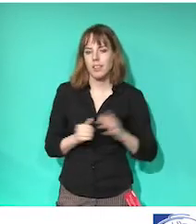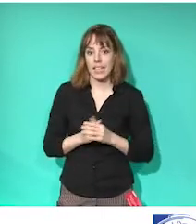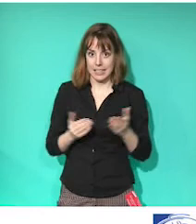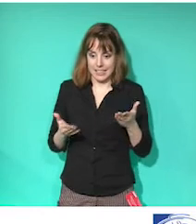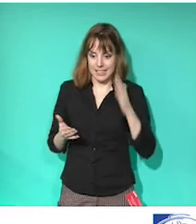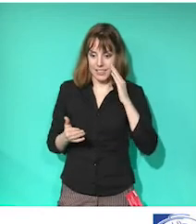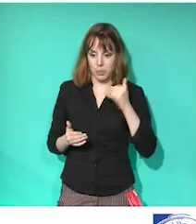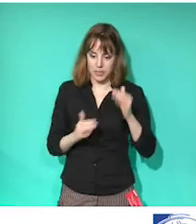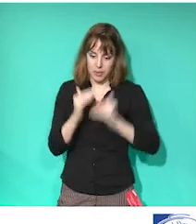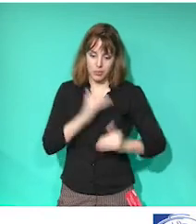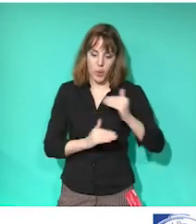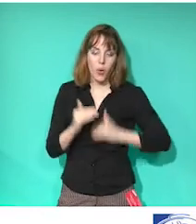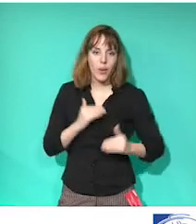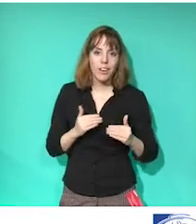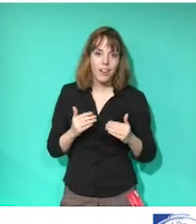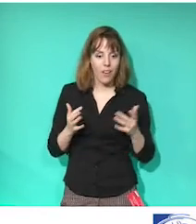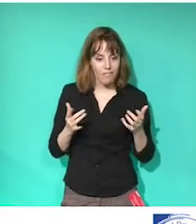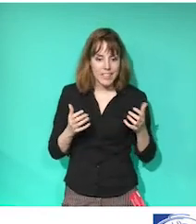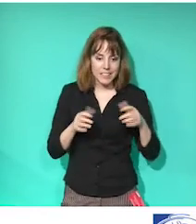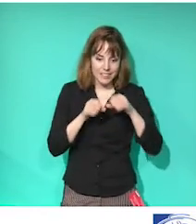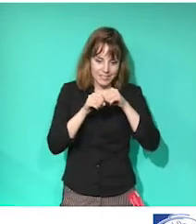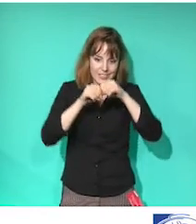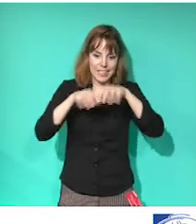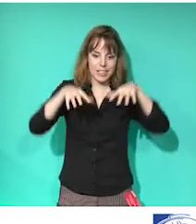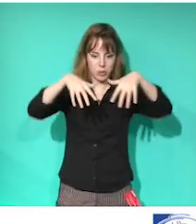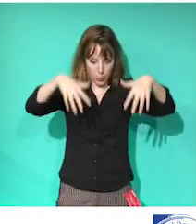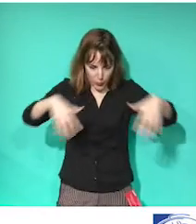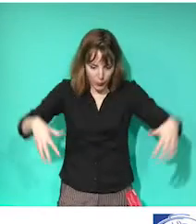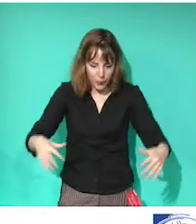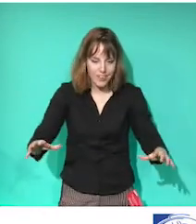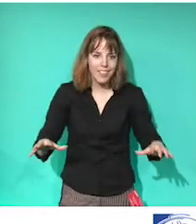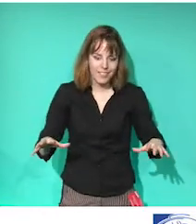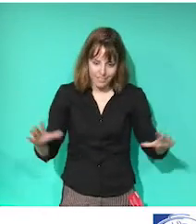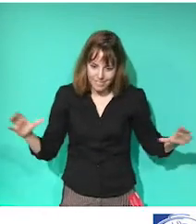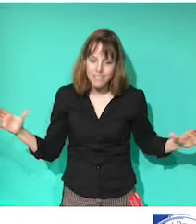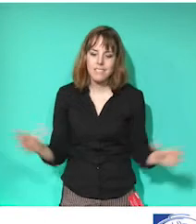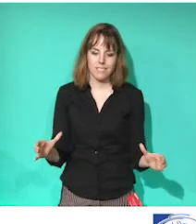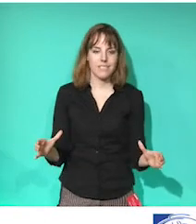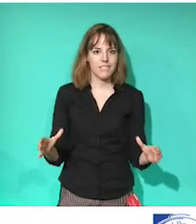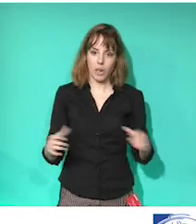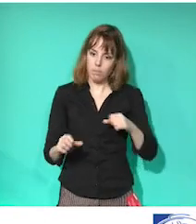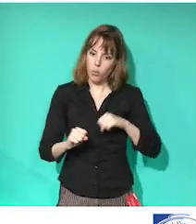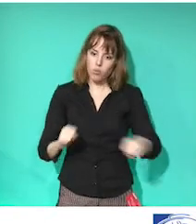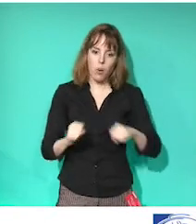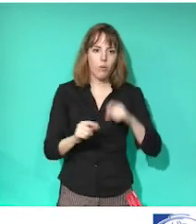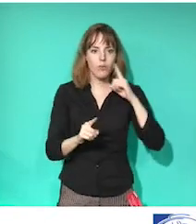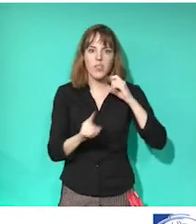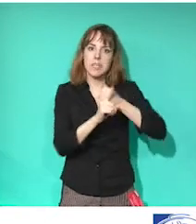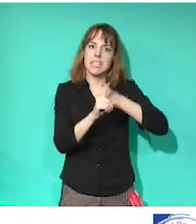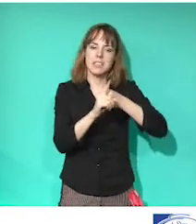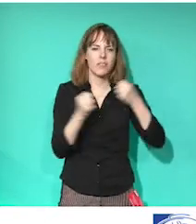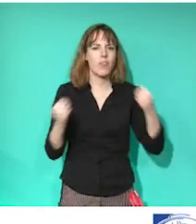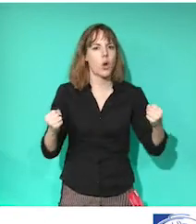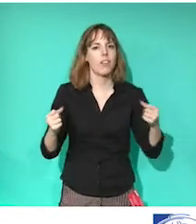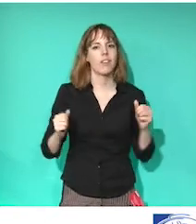de faire, j'avais qualifié le réseau des réseaux, c'est-à-dire un mouvement féministe, fort,